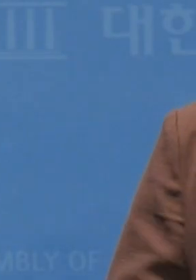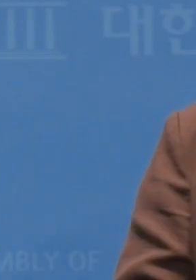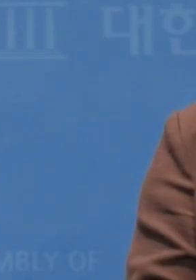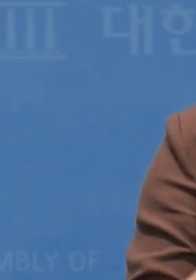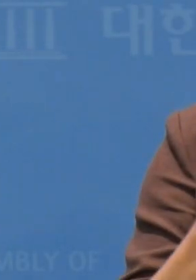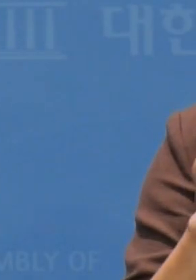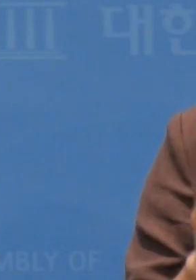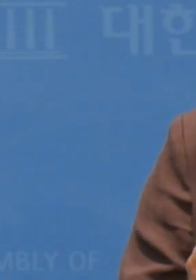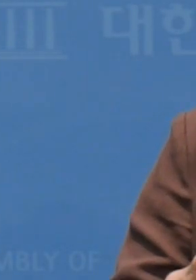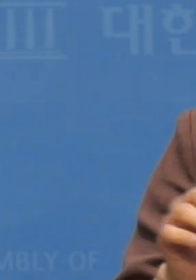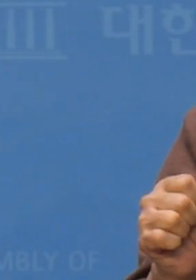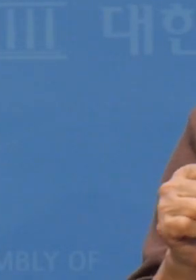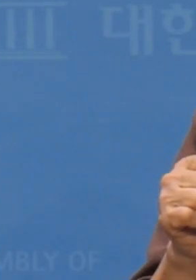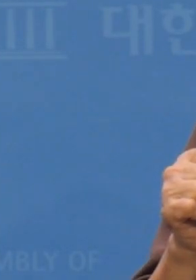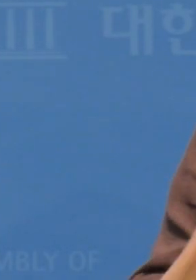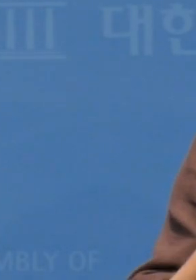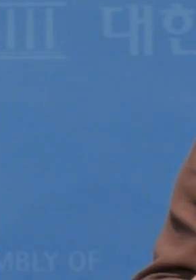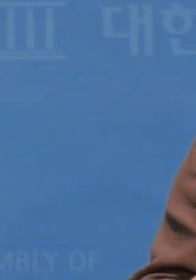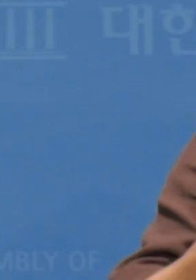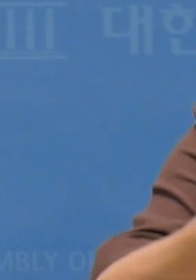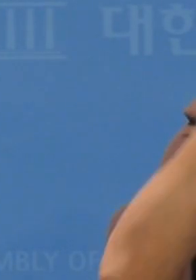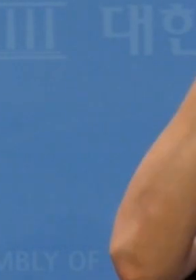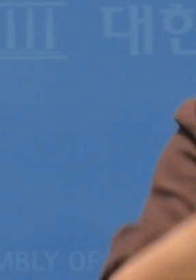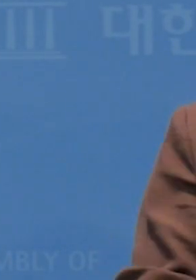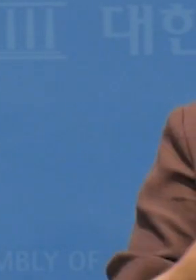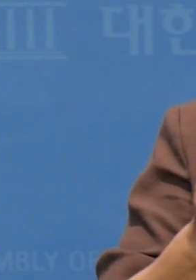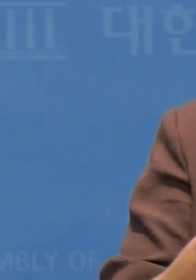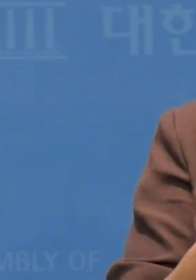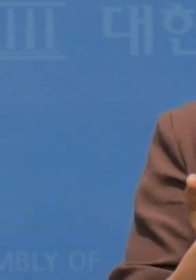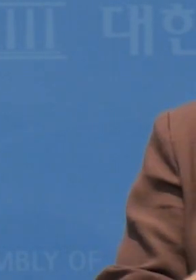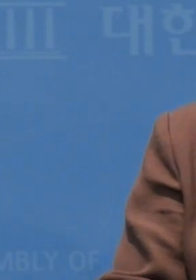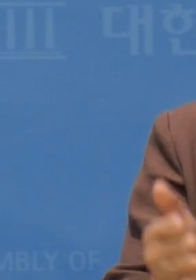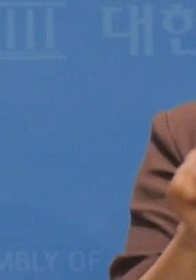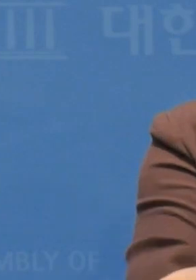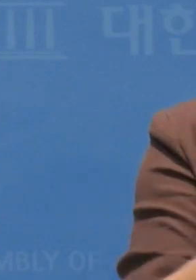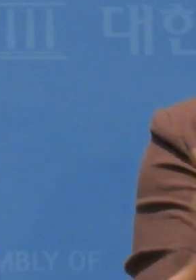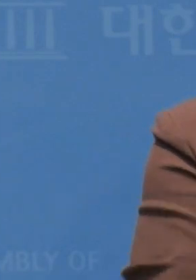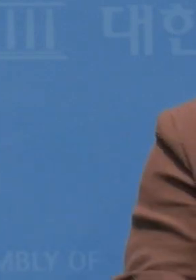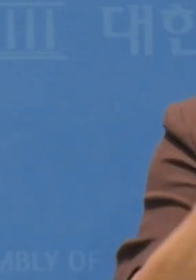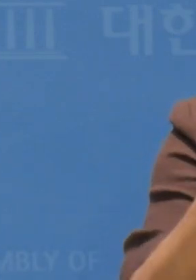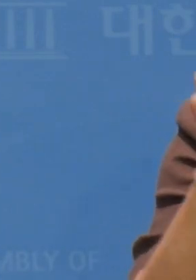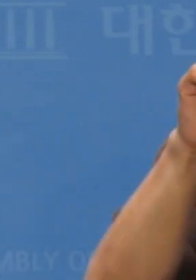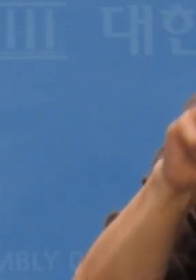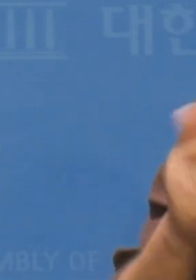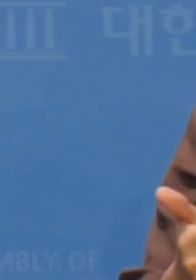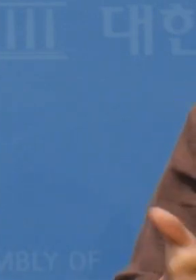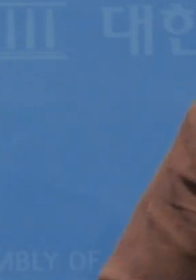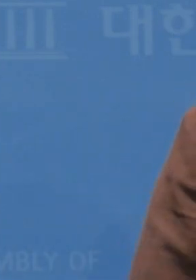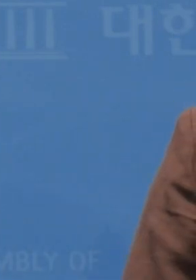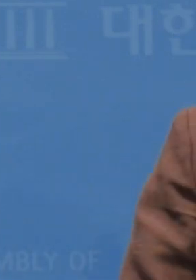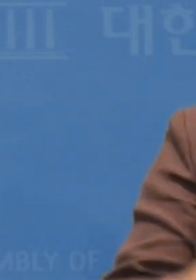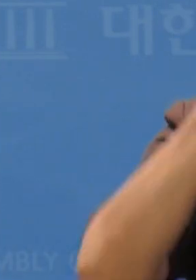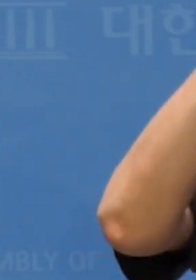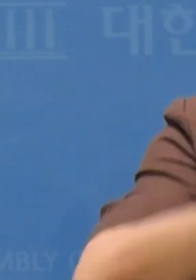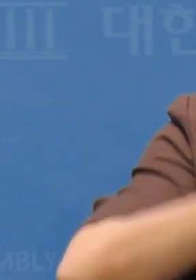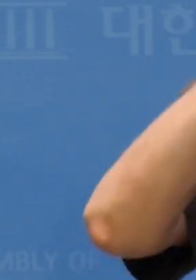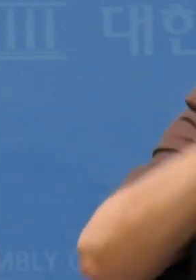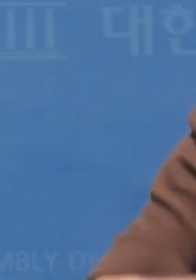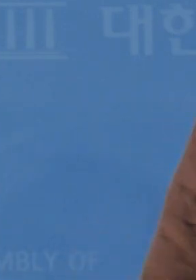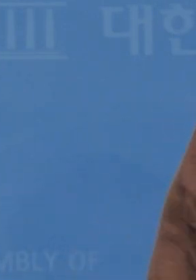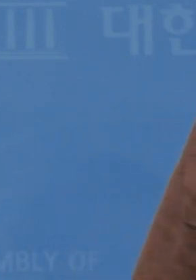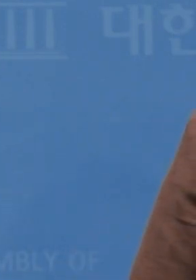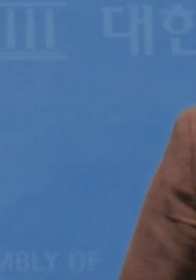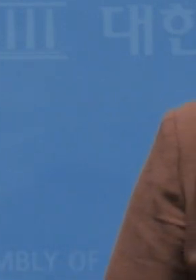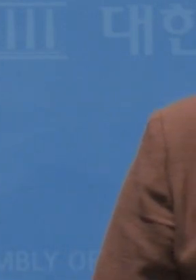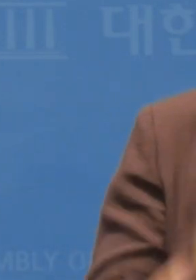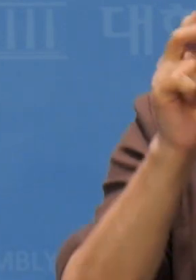예 국민의 힘 미디어 정책 조정 특기 위원장 윤두현 있니다 명서 읽겠습니다